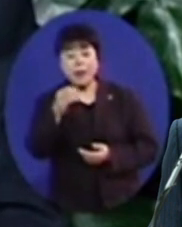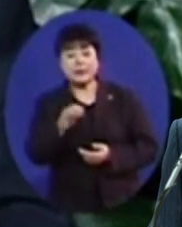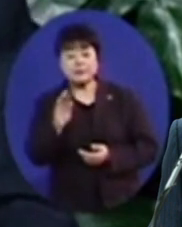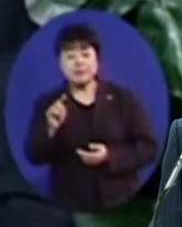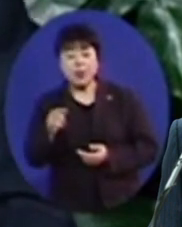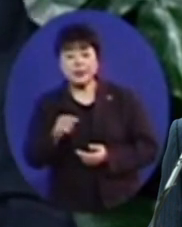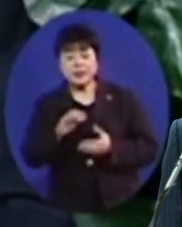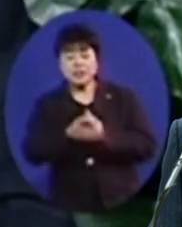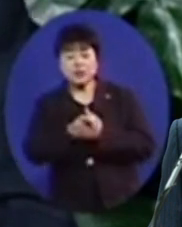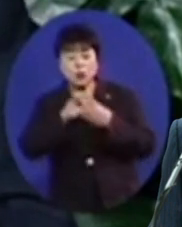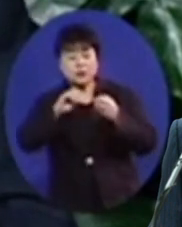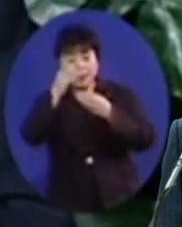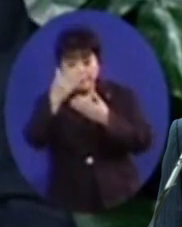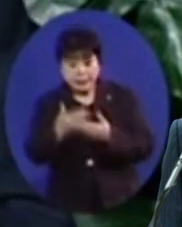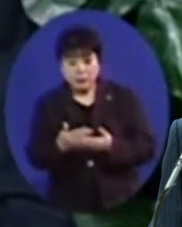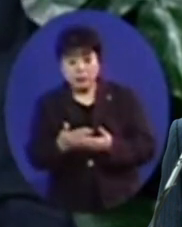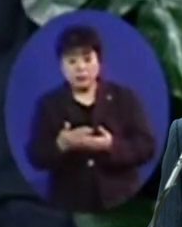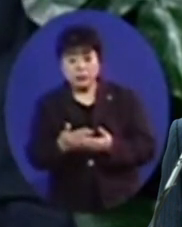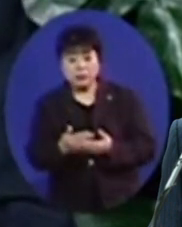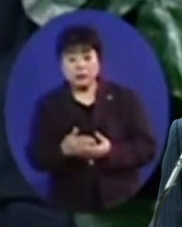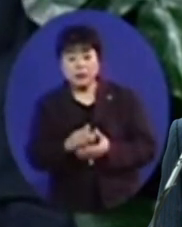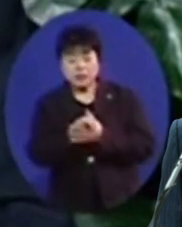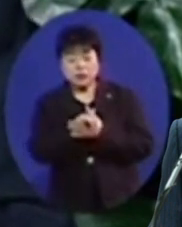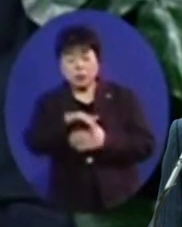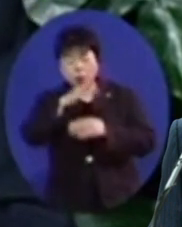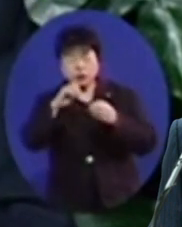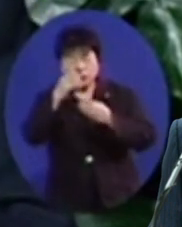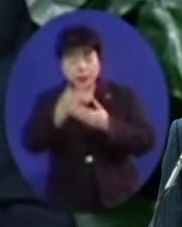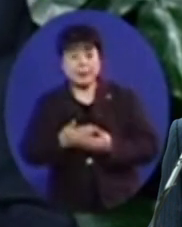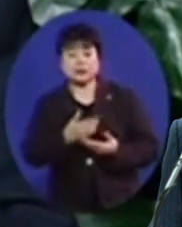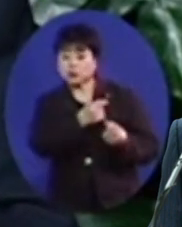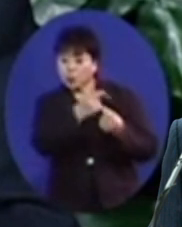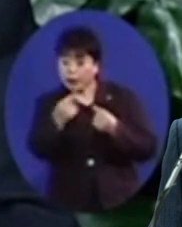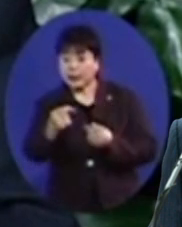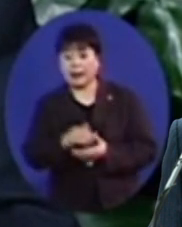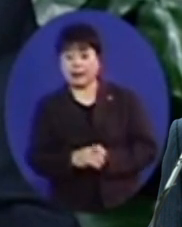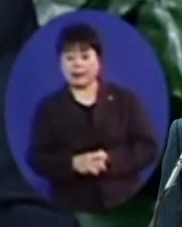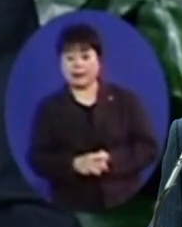받았으니 기도한 것마다 다 응답받았다는 것 같습니다.